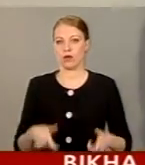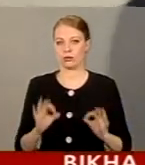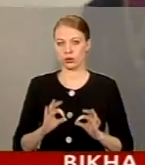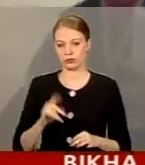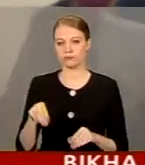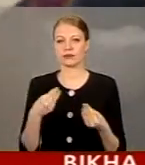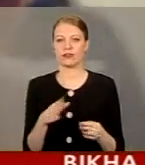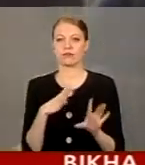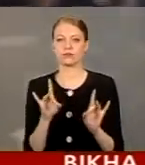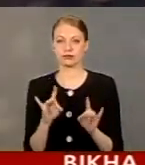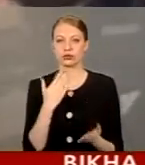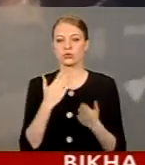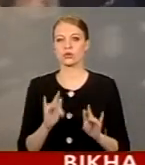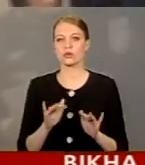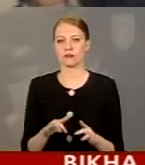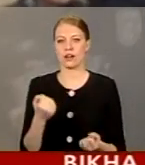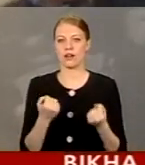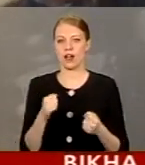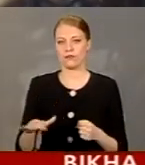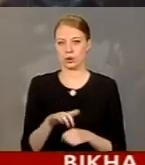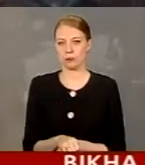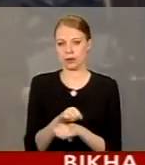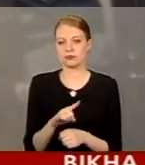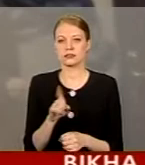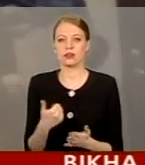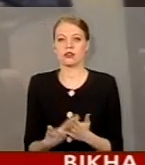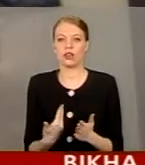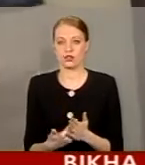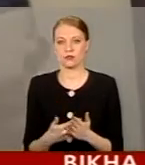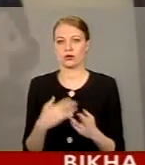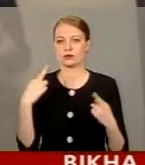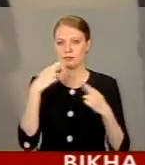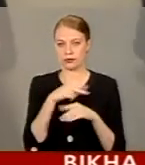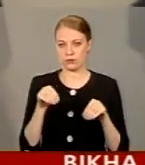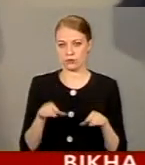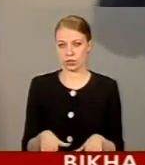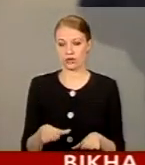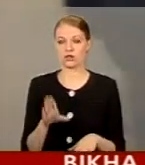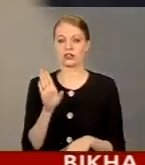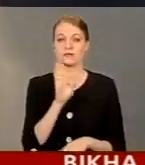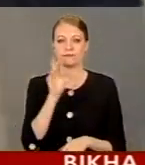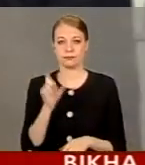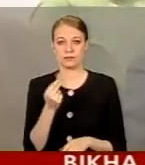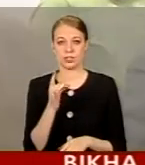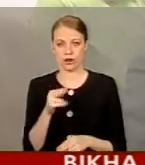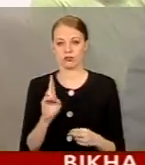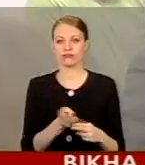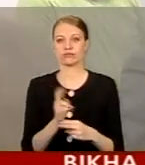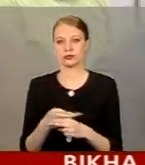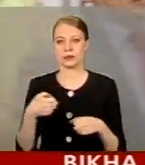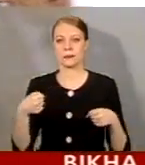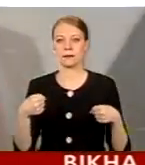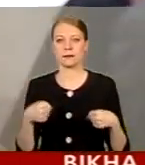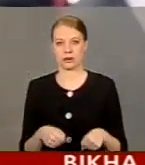Там вона давала свідчення щодо справи автомайданівців за начебто неправосудне рішення. Оксана Царевич позбавляла